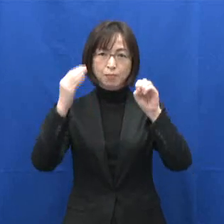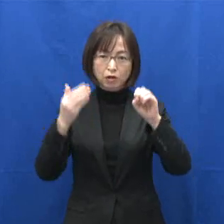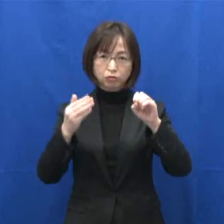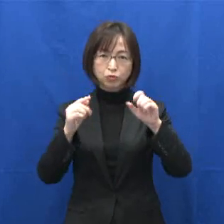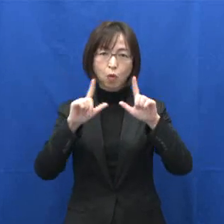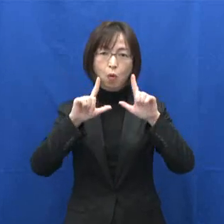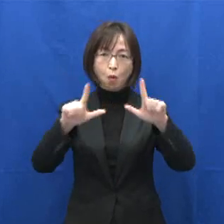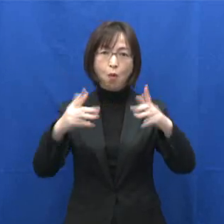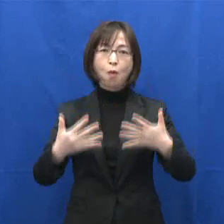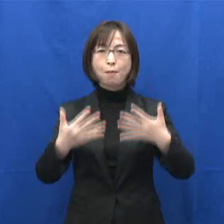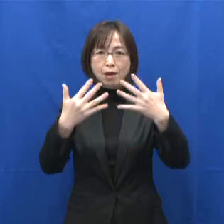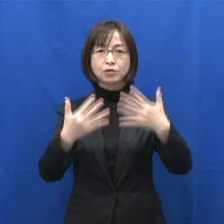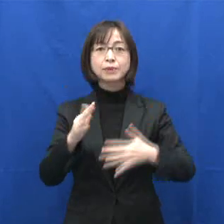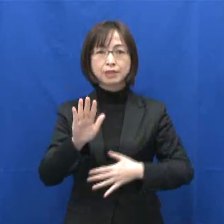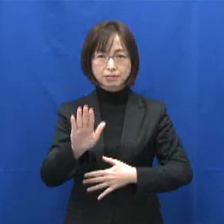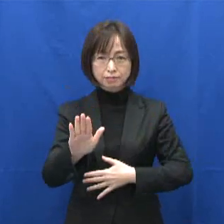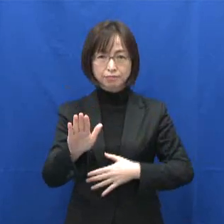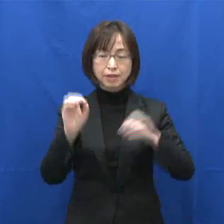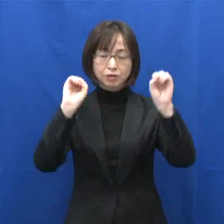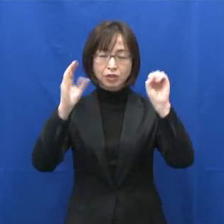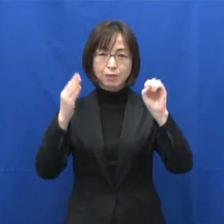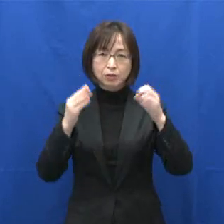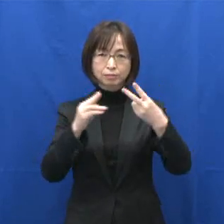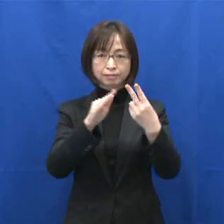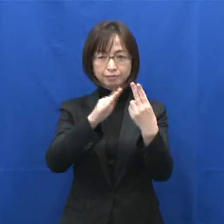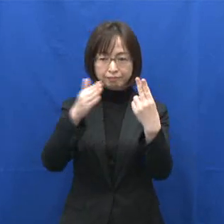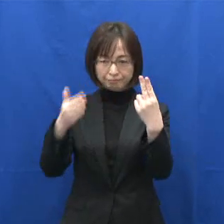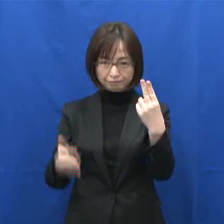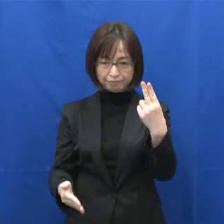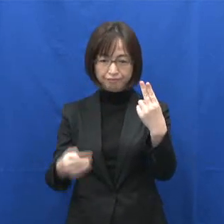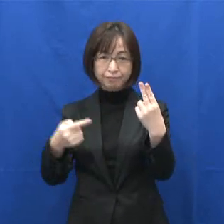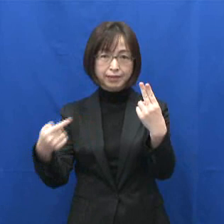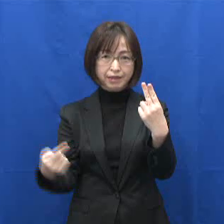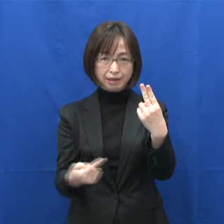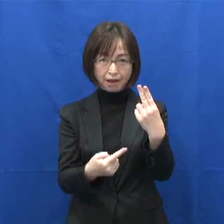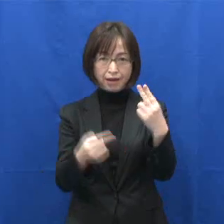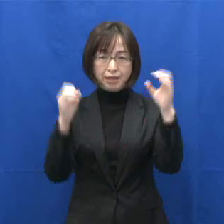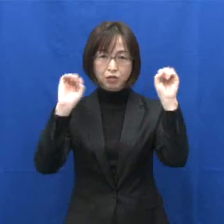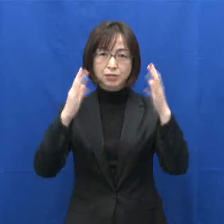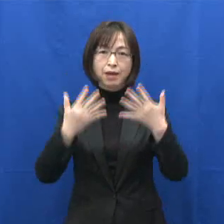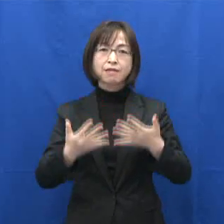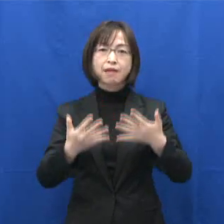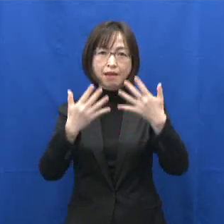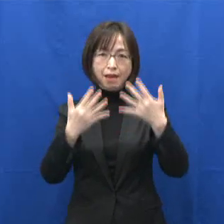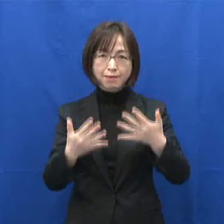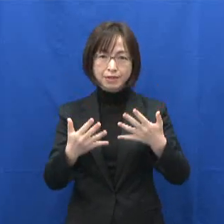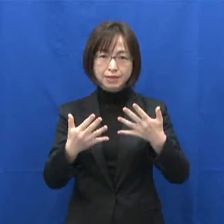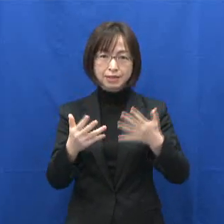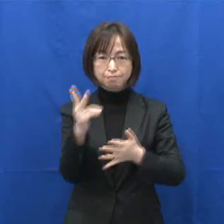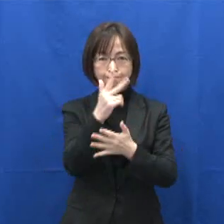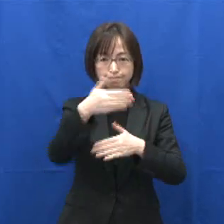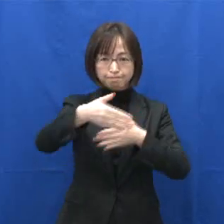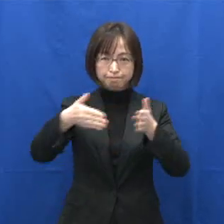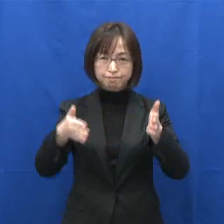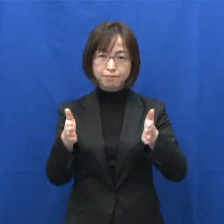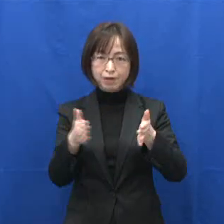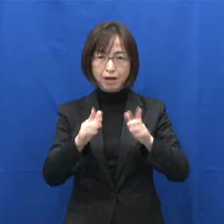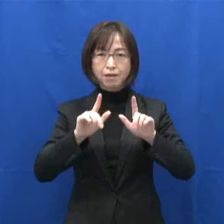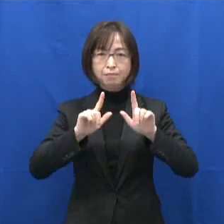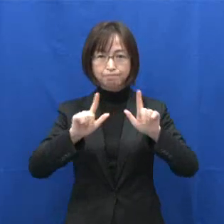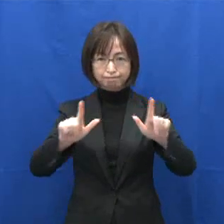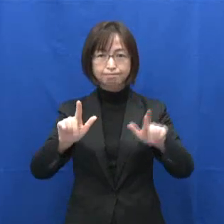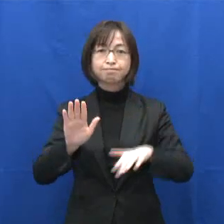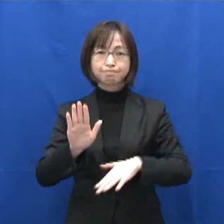報番組です。豊島区本庁舎1階の豊島テレビエコミュゼタウンスタジオからお送りしています